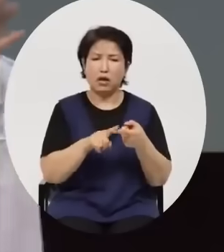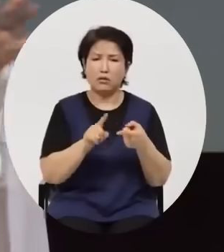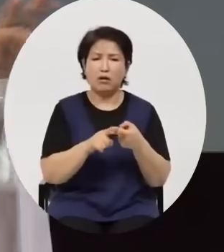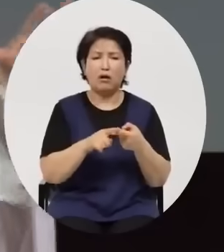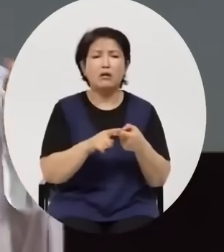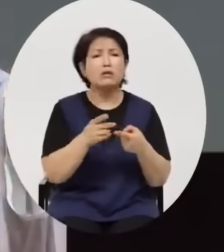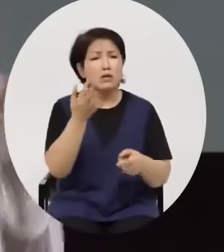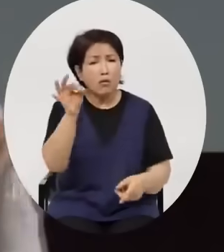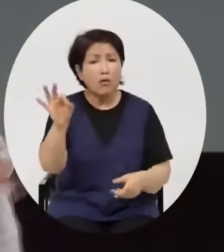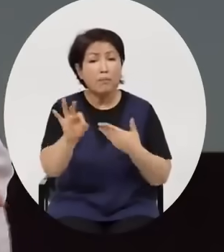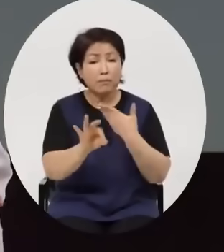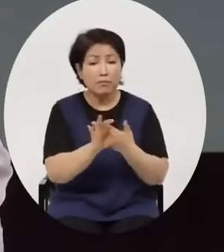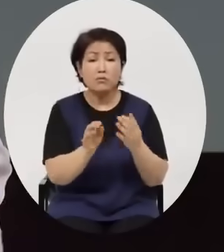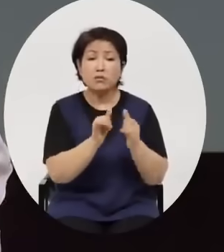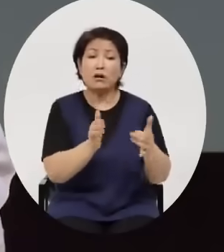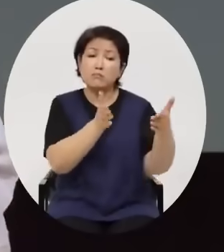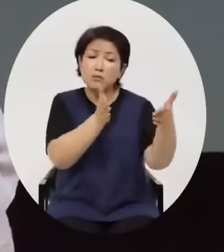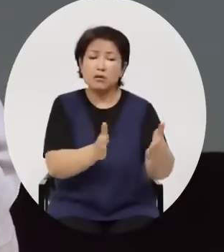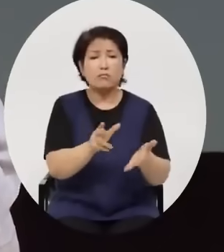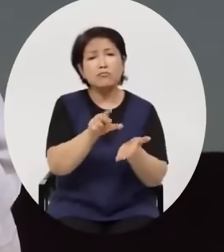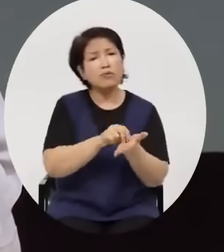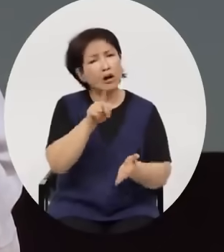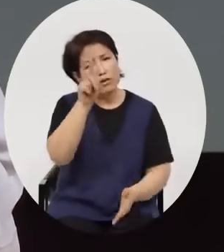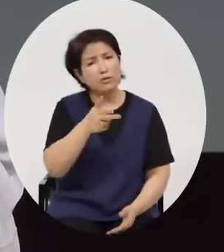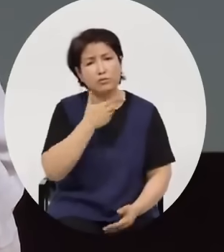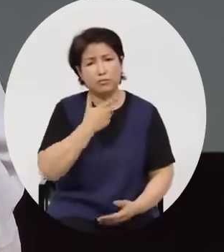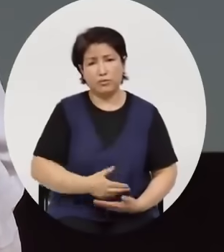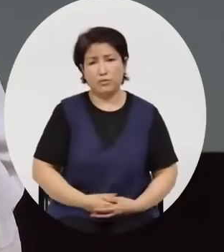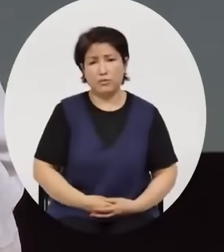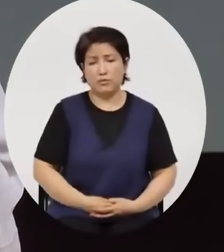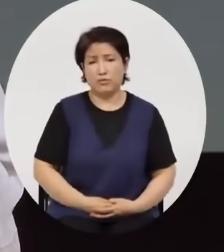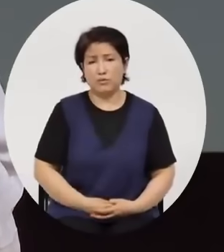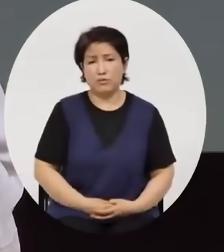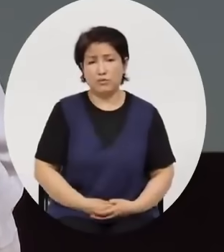인정하면 아무 사람 사이에 문제가 없는 거예요.